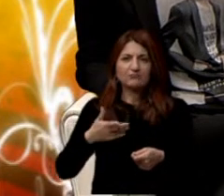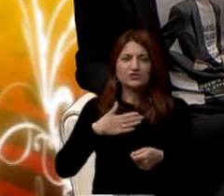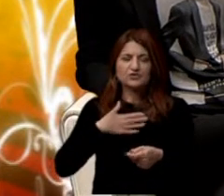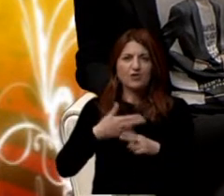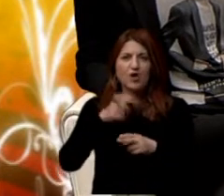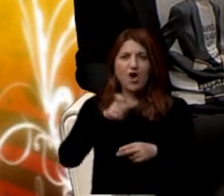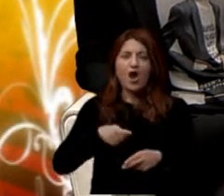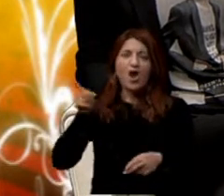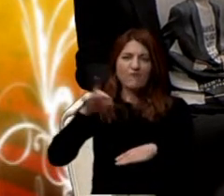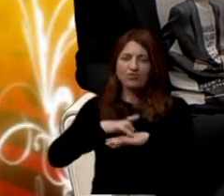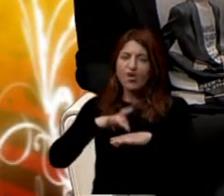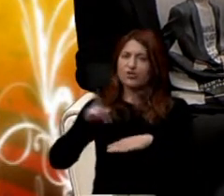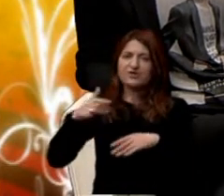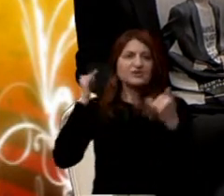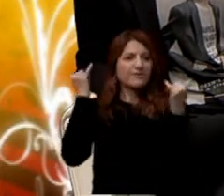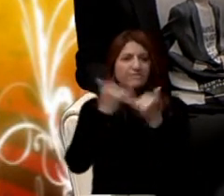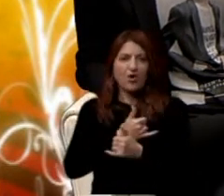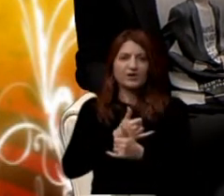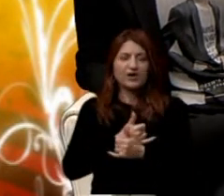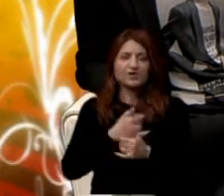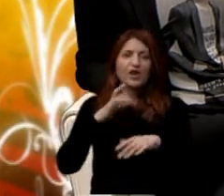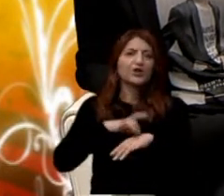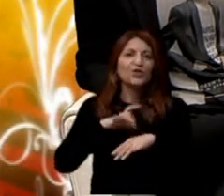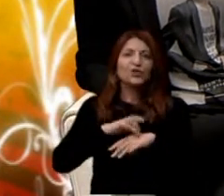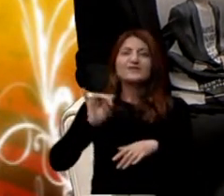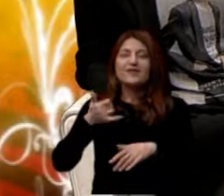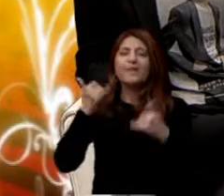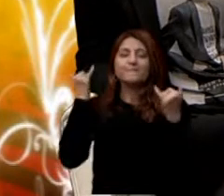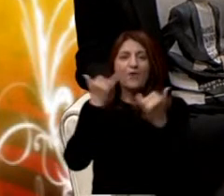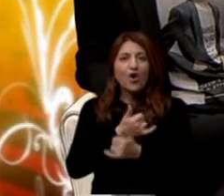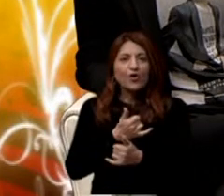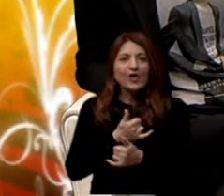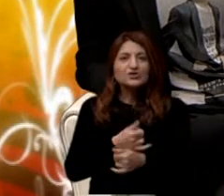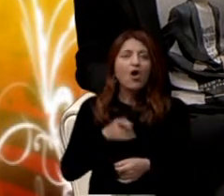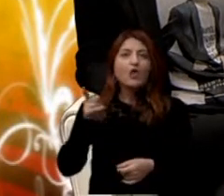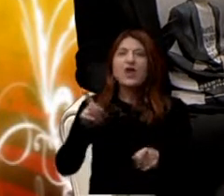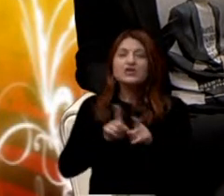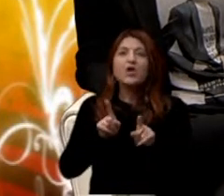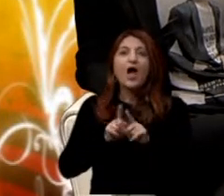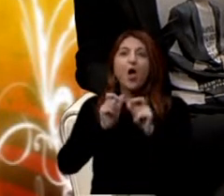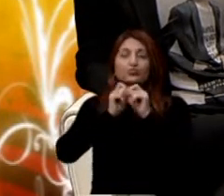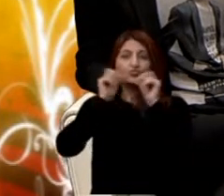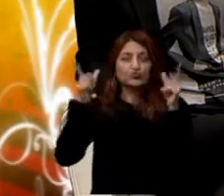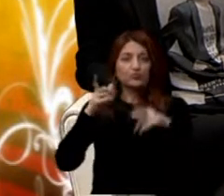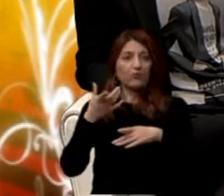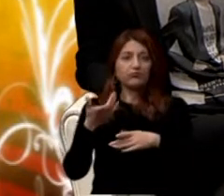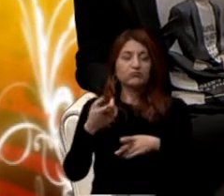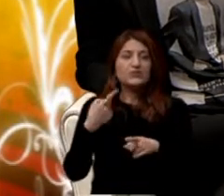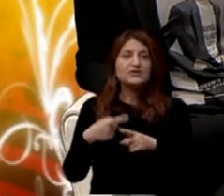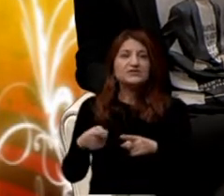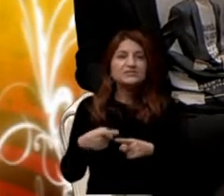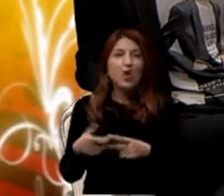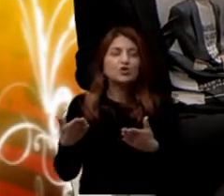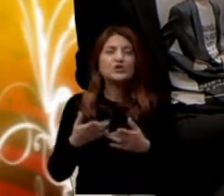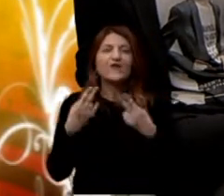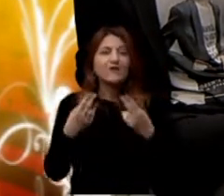pacijenta jako pogriješila. Jako pogriješila. Zapravo i ona se našla u nekom čudu, jer o nešto što